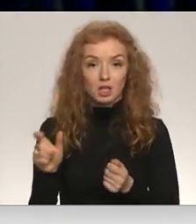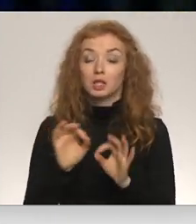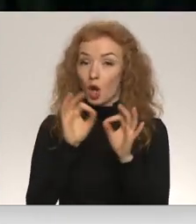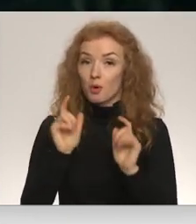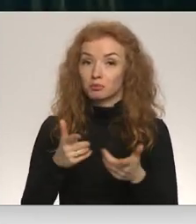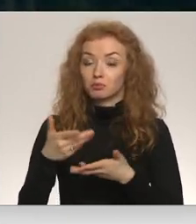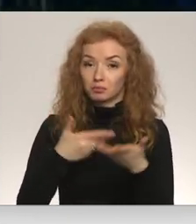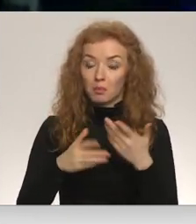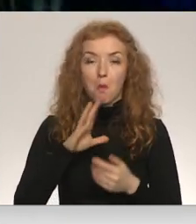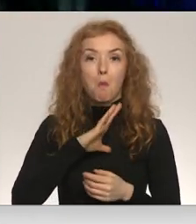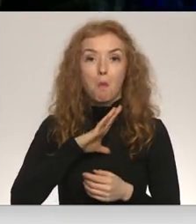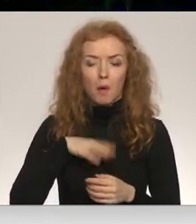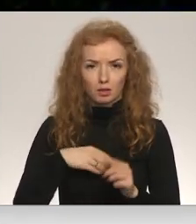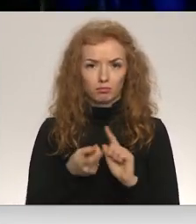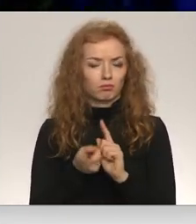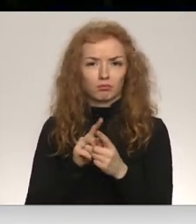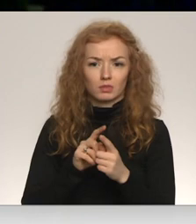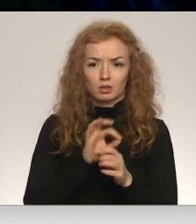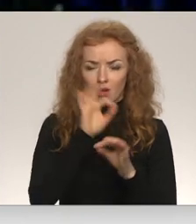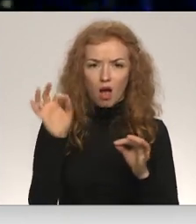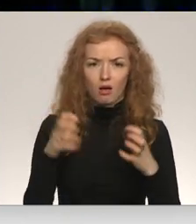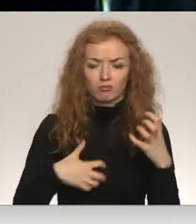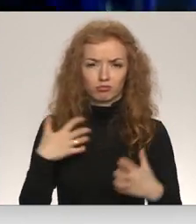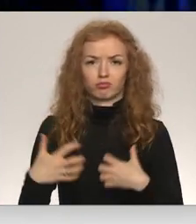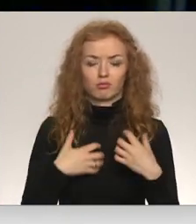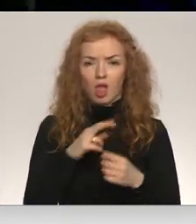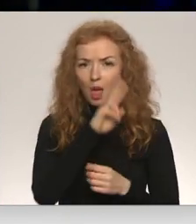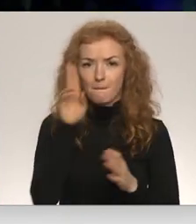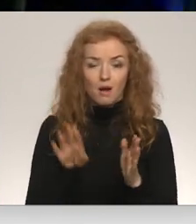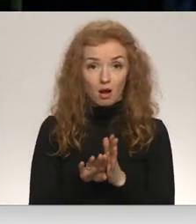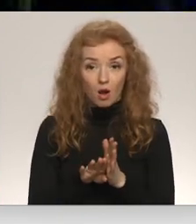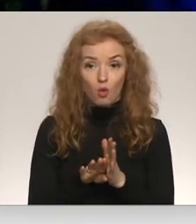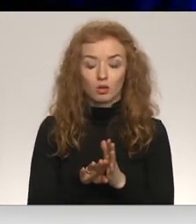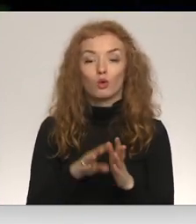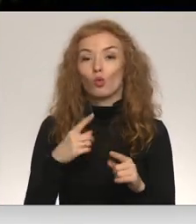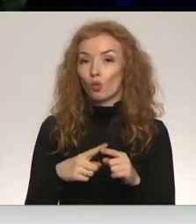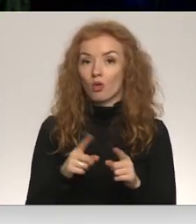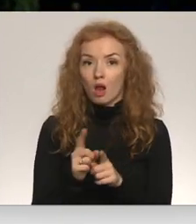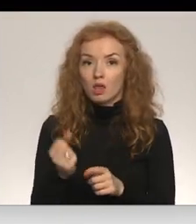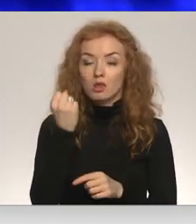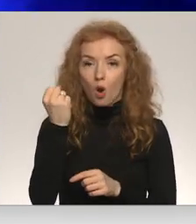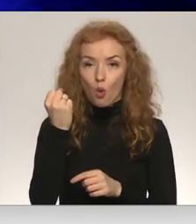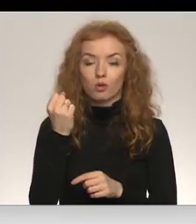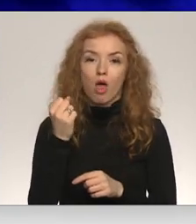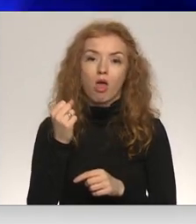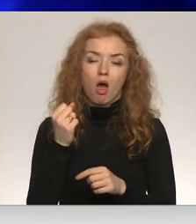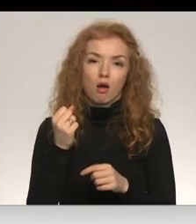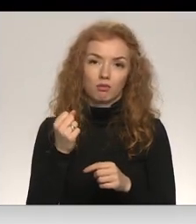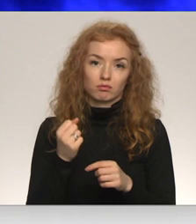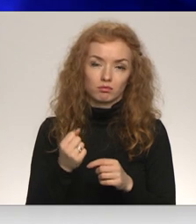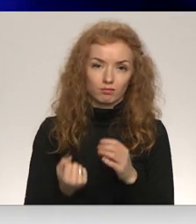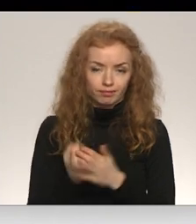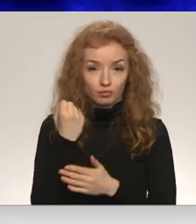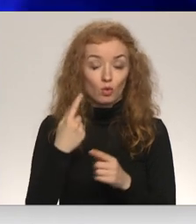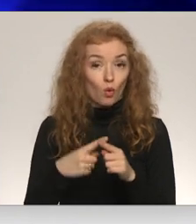sadarbojās, taču pēc tam uzsāka nepakļaušanos valsts policijas darbinieku norādēm, kā arī draudēja ar fiziski izraicinošanos, kā